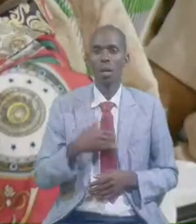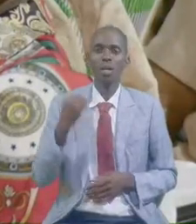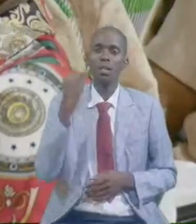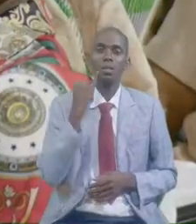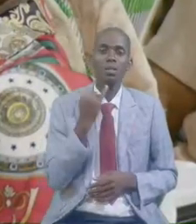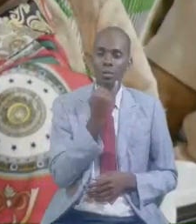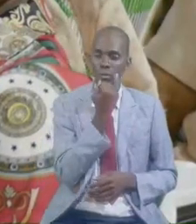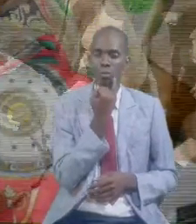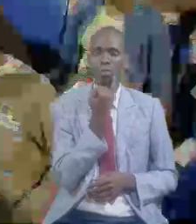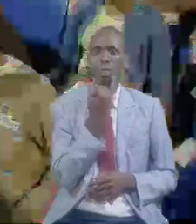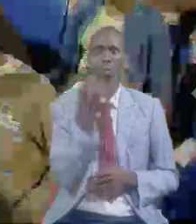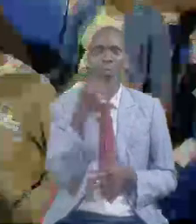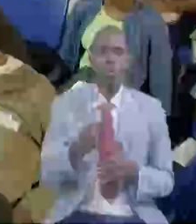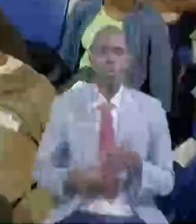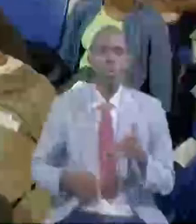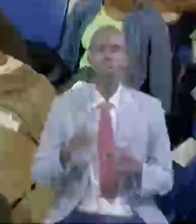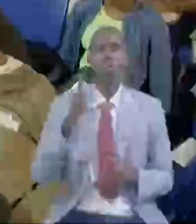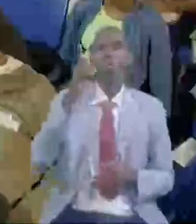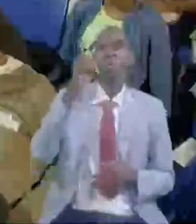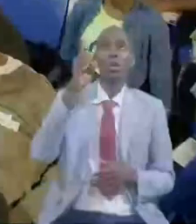l'œuvre de Dieu?